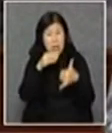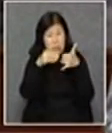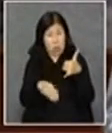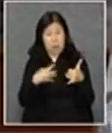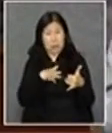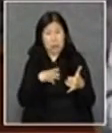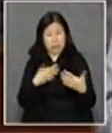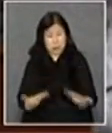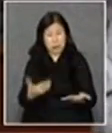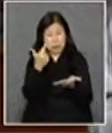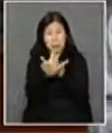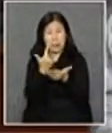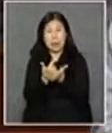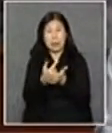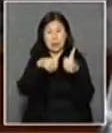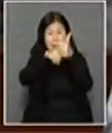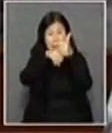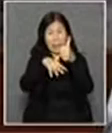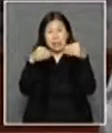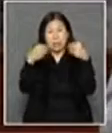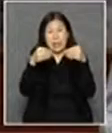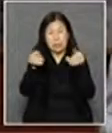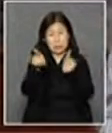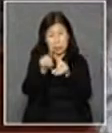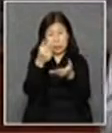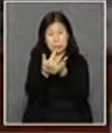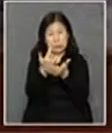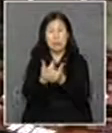的是甚麼呢？就是搞好這個基础教育。如果不